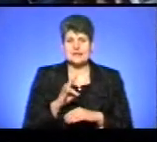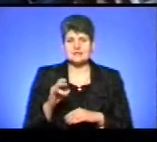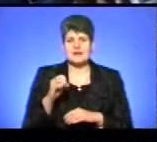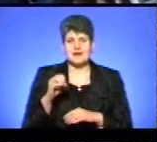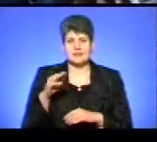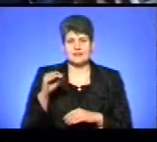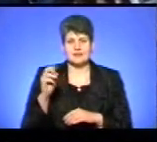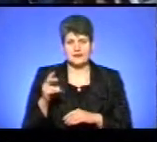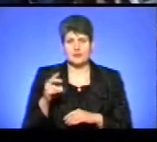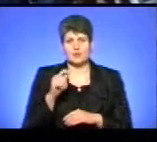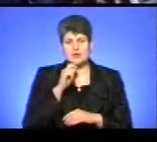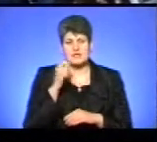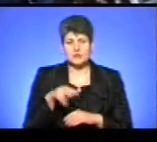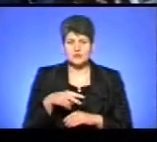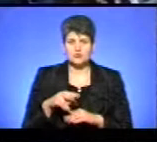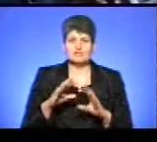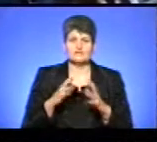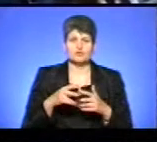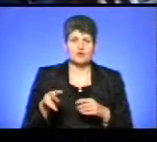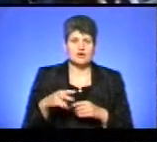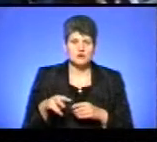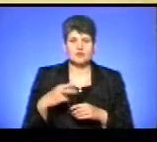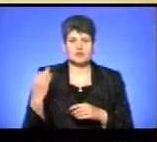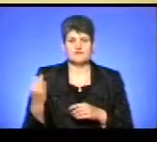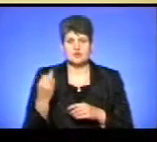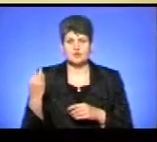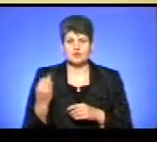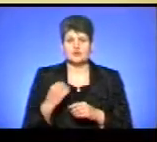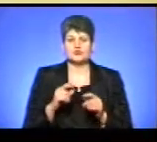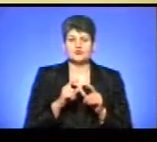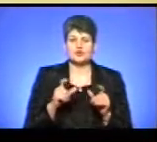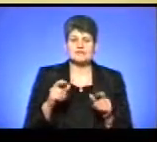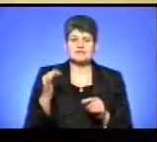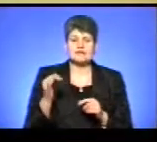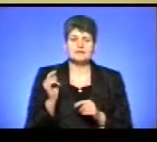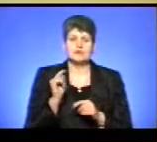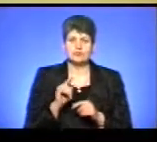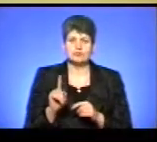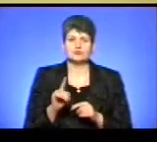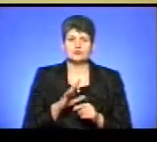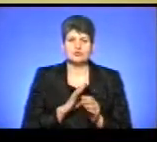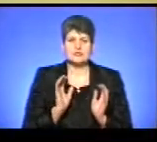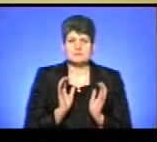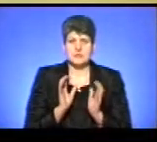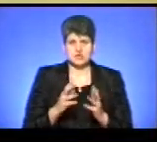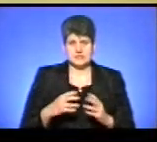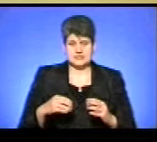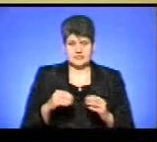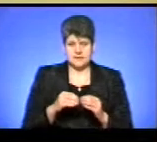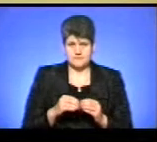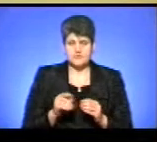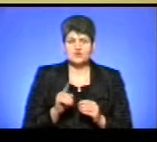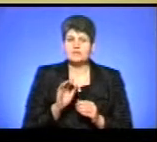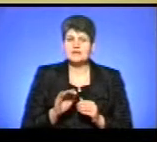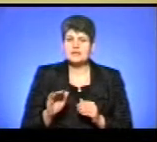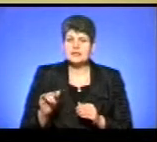мистецтва, української літератури, світової літератури, історії. Школа зацікавлена в тому, аби була збережена сім'я, щоб